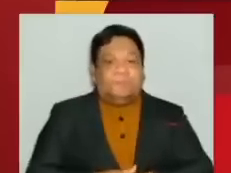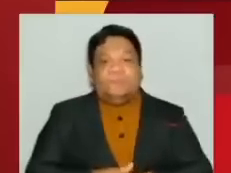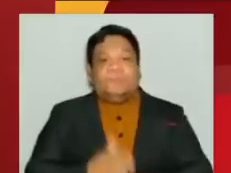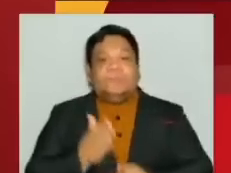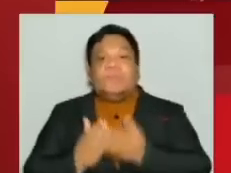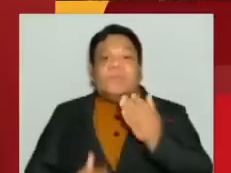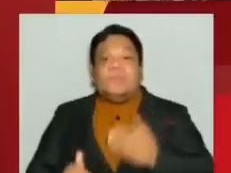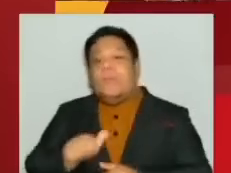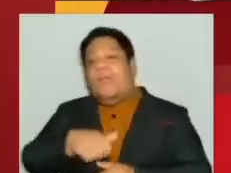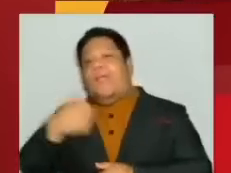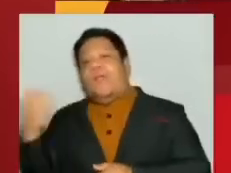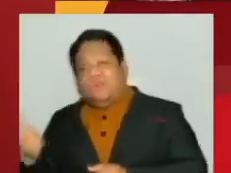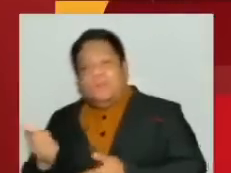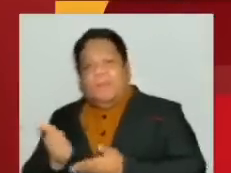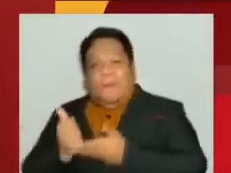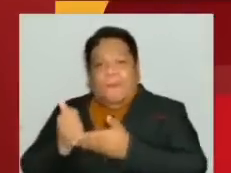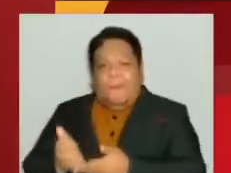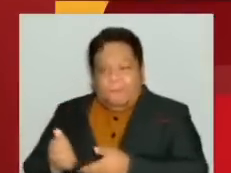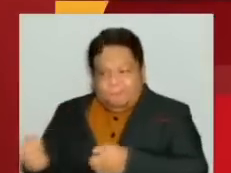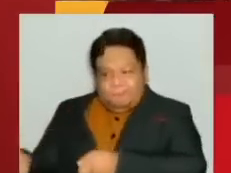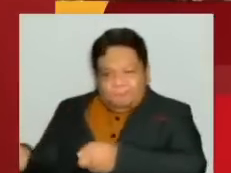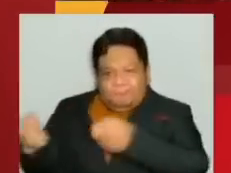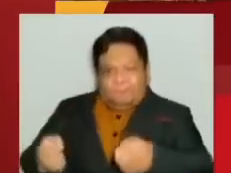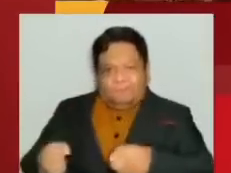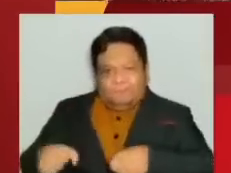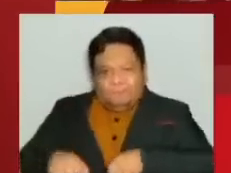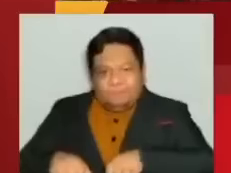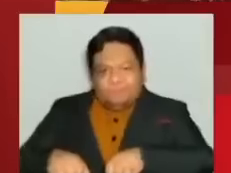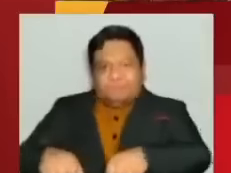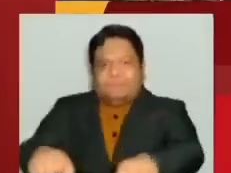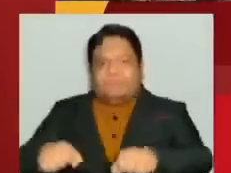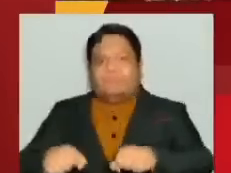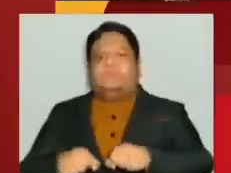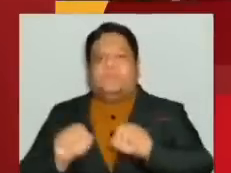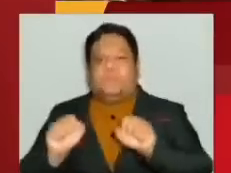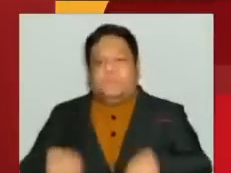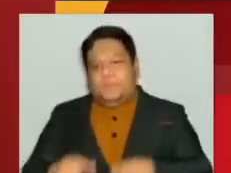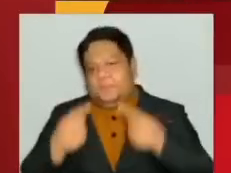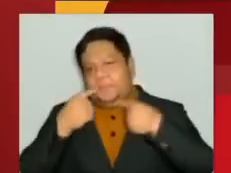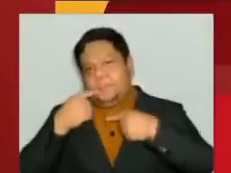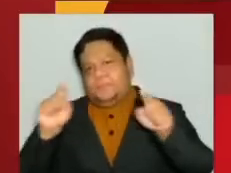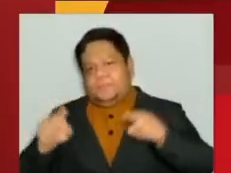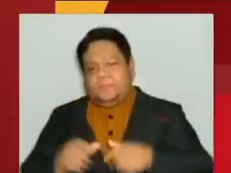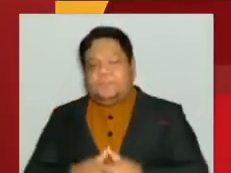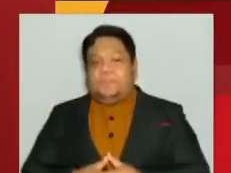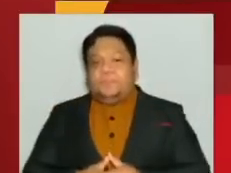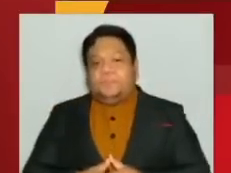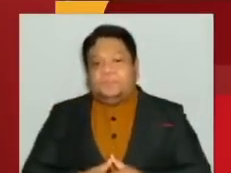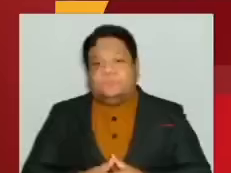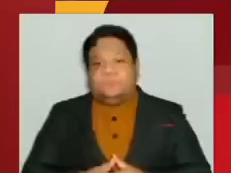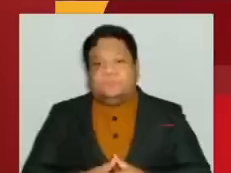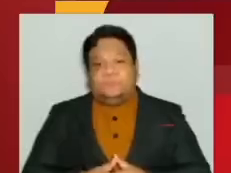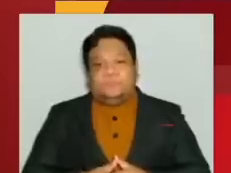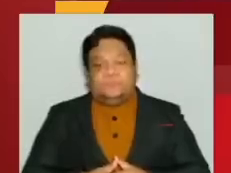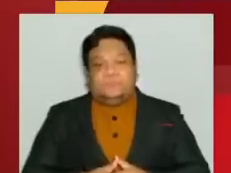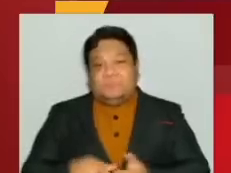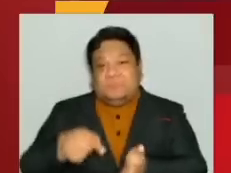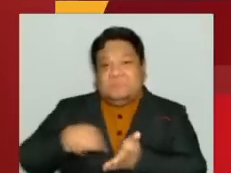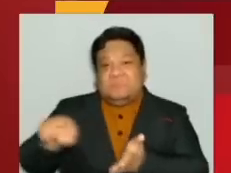kanilang motorsiklo. 100 piso ang bayad para maitawid sa baha ang motorsiklo. Mas mahal magpagawa